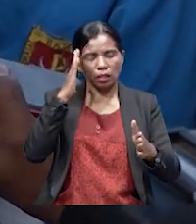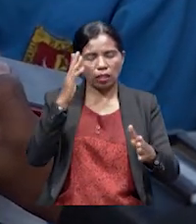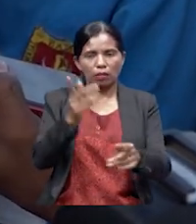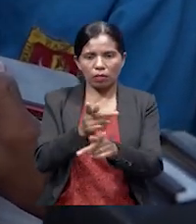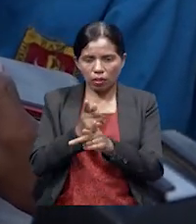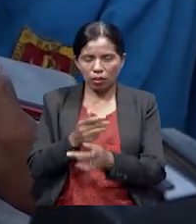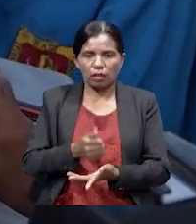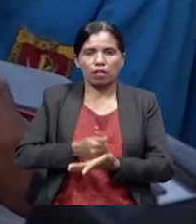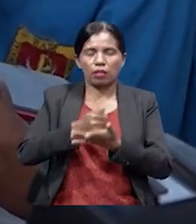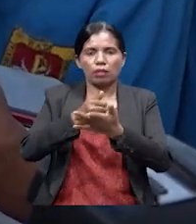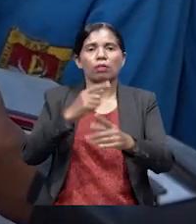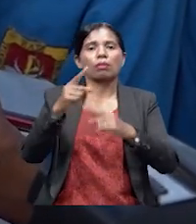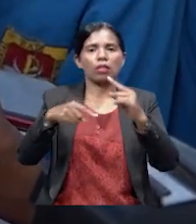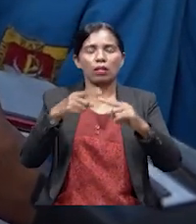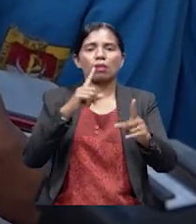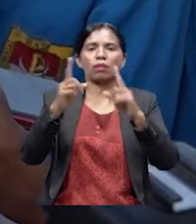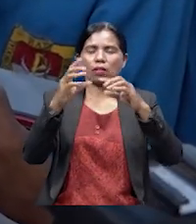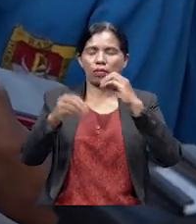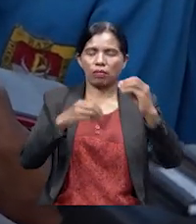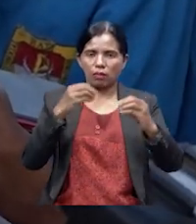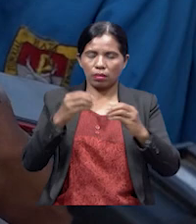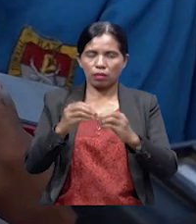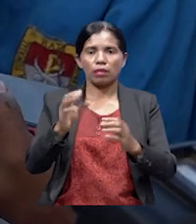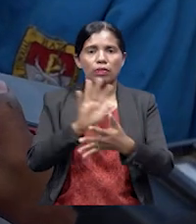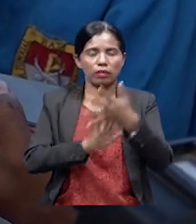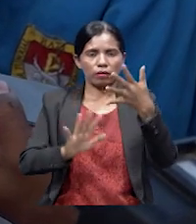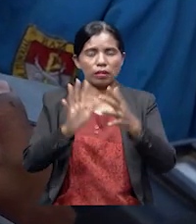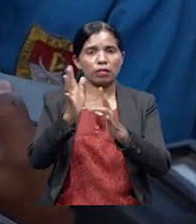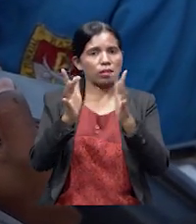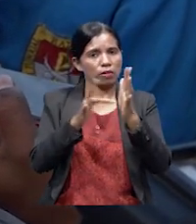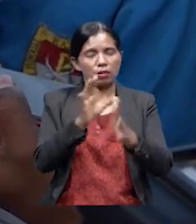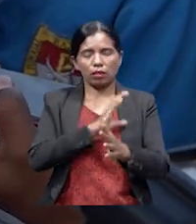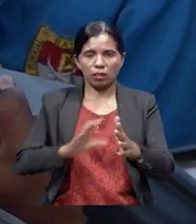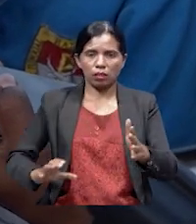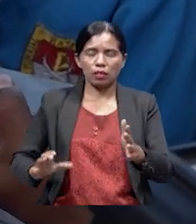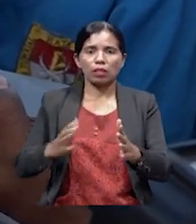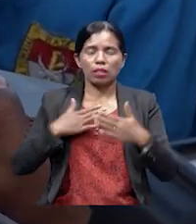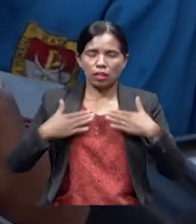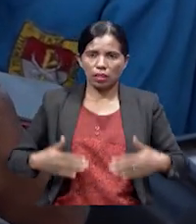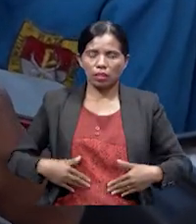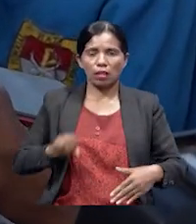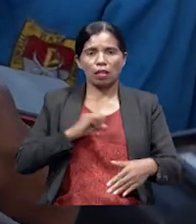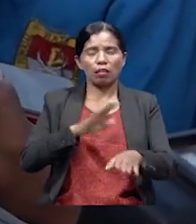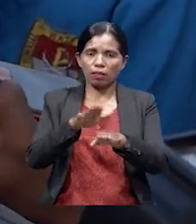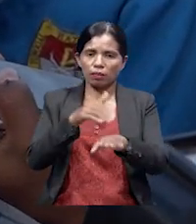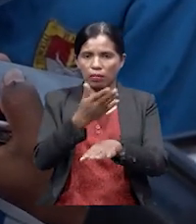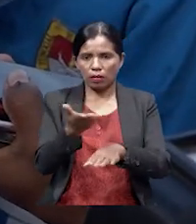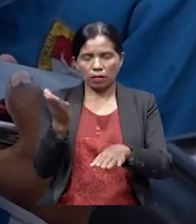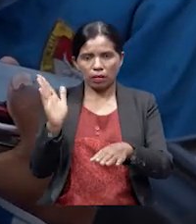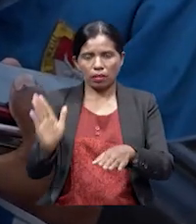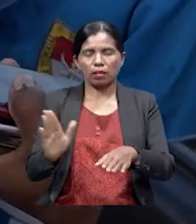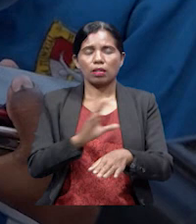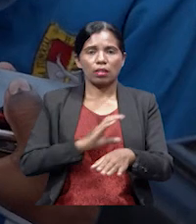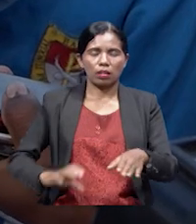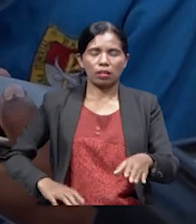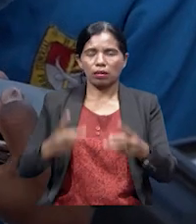Tani, wahira kuali kona ba festa korpi sangi tina dan inian, particularmente convida de sarani atu hare liliu ba ia parte